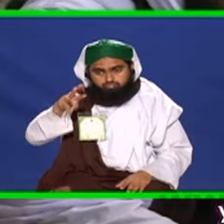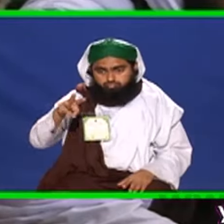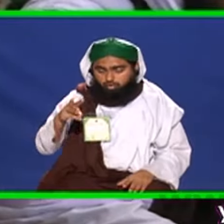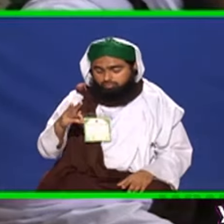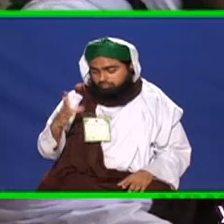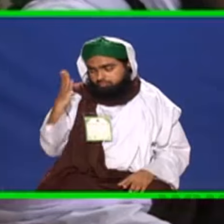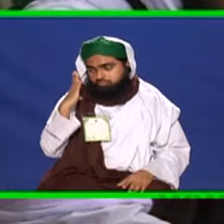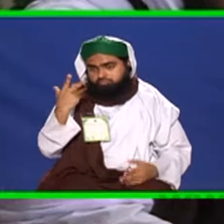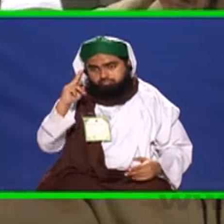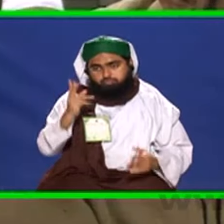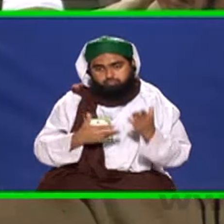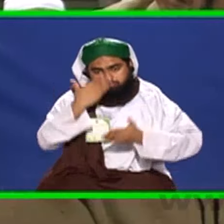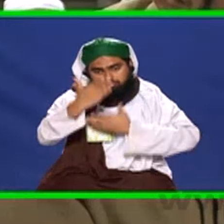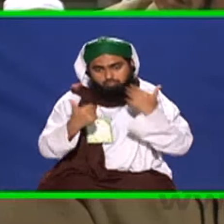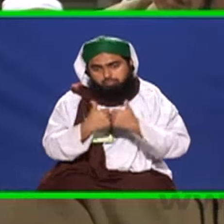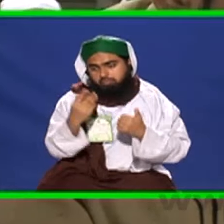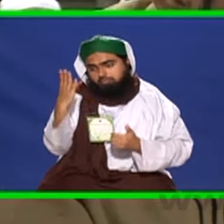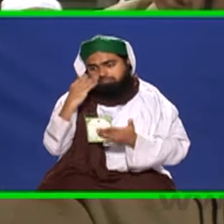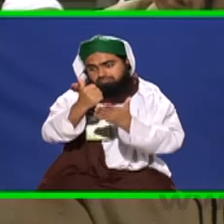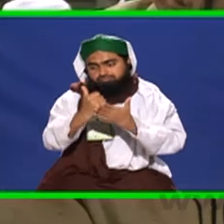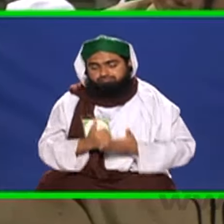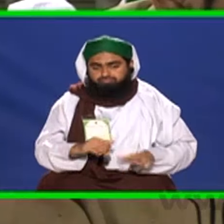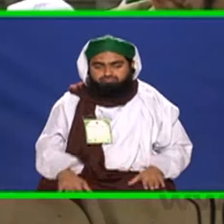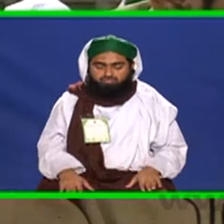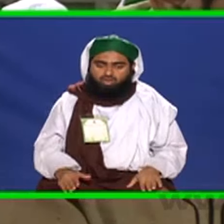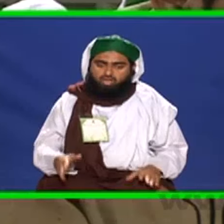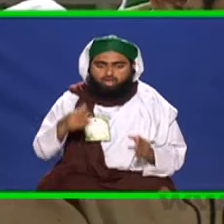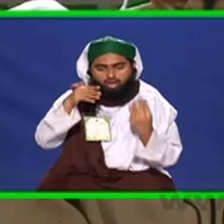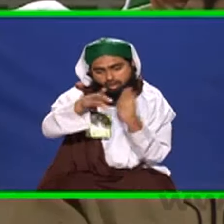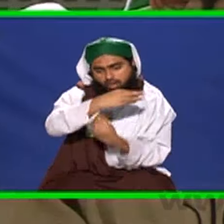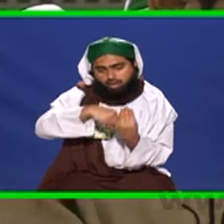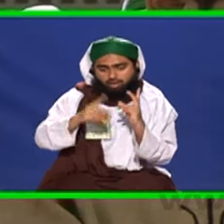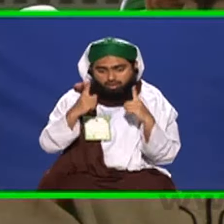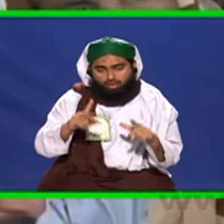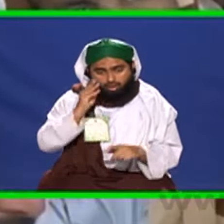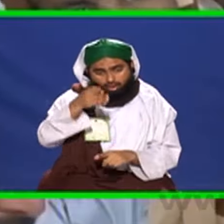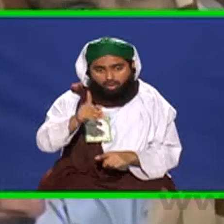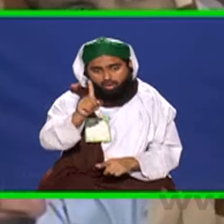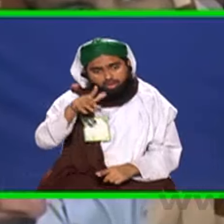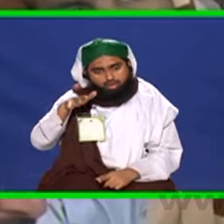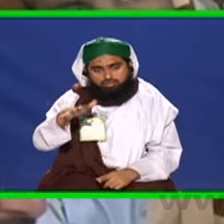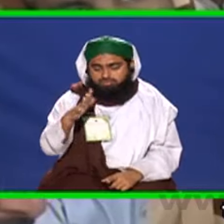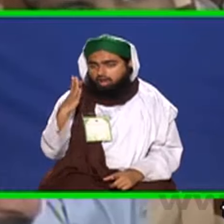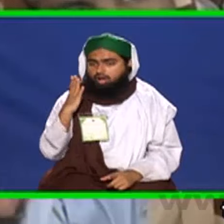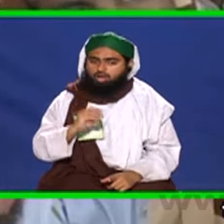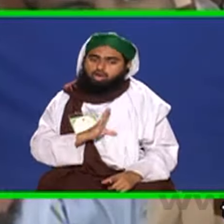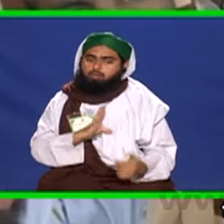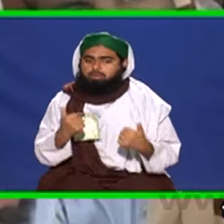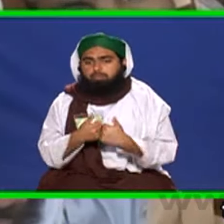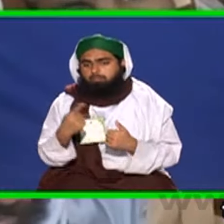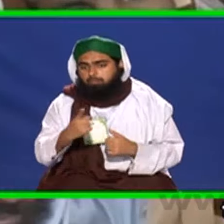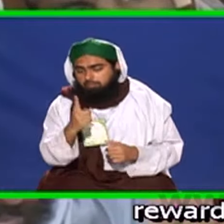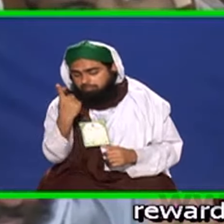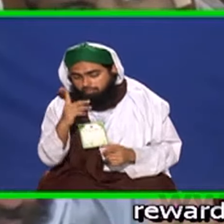طیبہ کا ثواب. تو یوں وہاں بھی بڑھ جاتا ہے. اب جناب والا یہاں ایک لاکھ نیکی ہے, ایک کی ایک